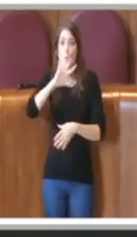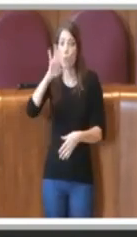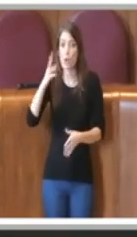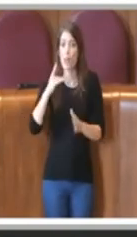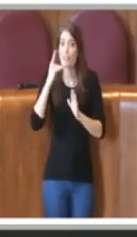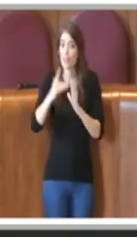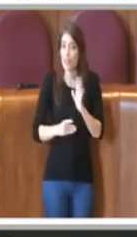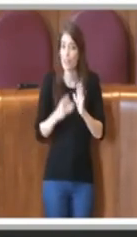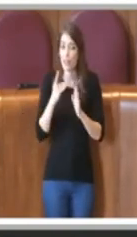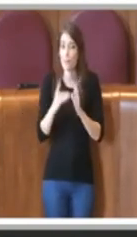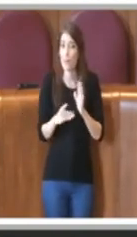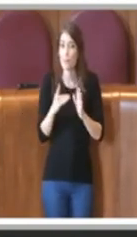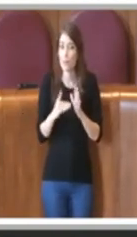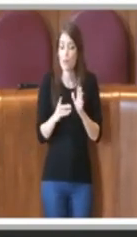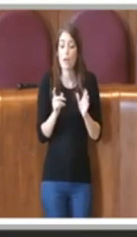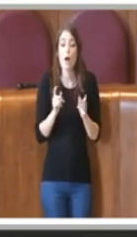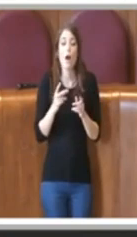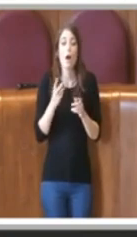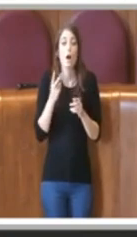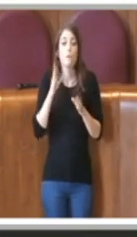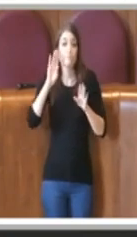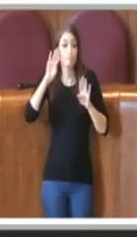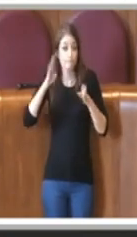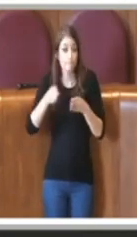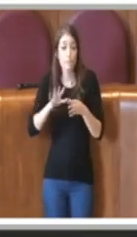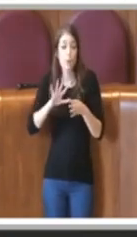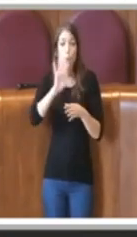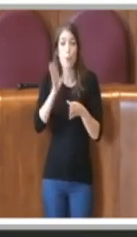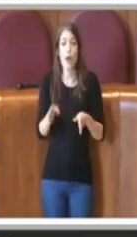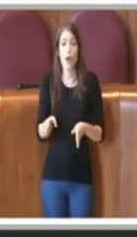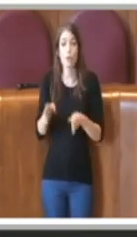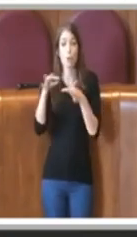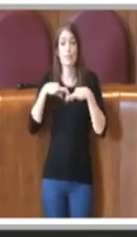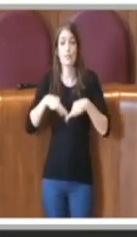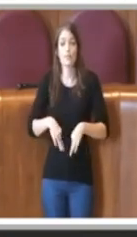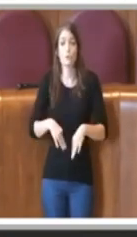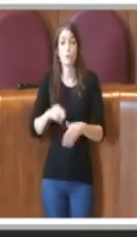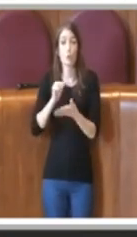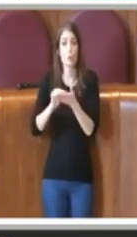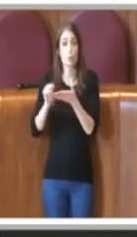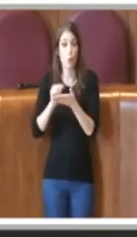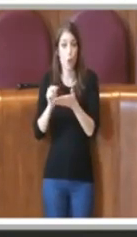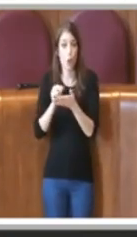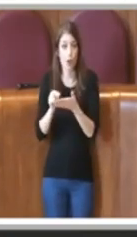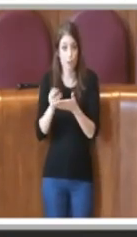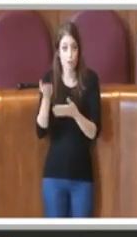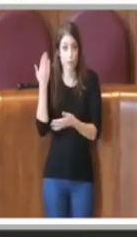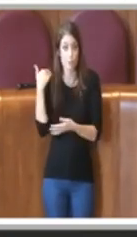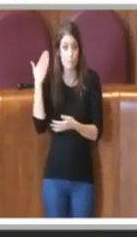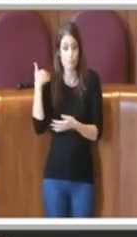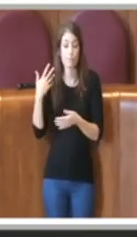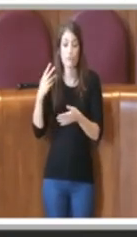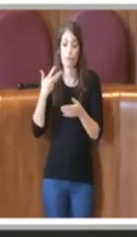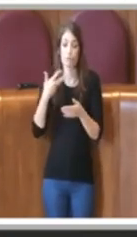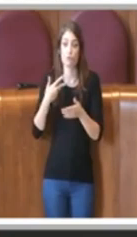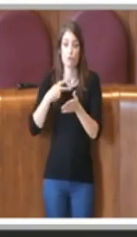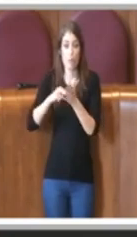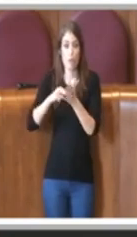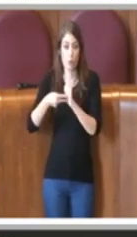delibera che riguarda un altro istituto scolastico, su cui c'erano dei problemi